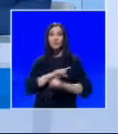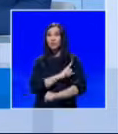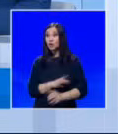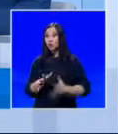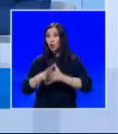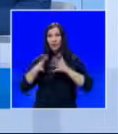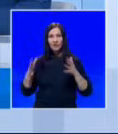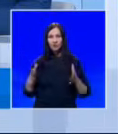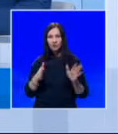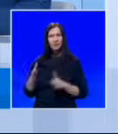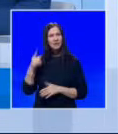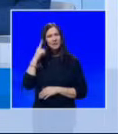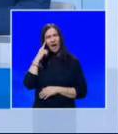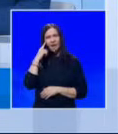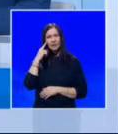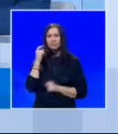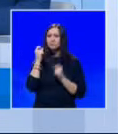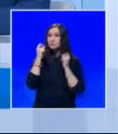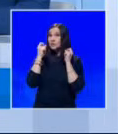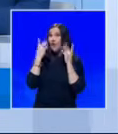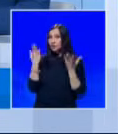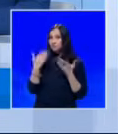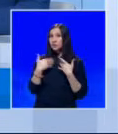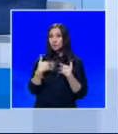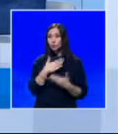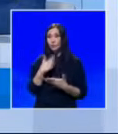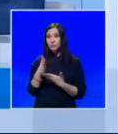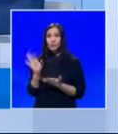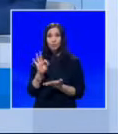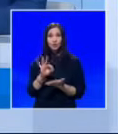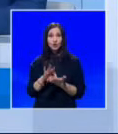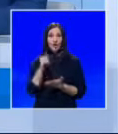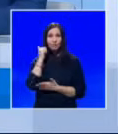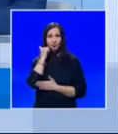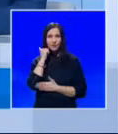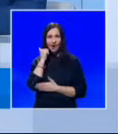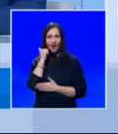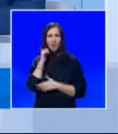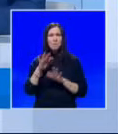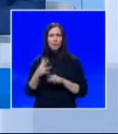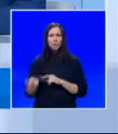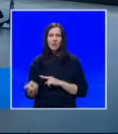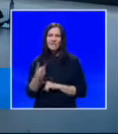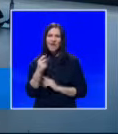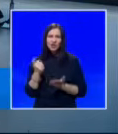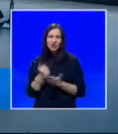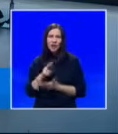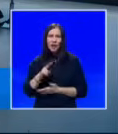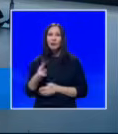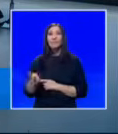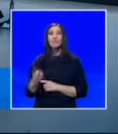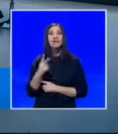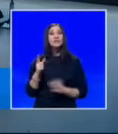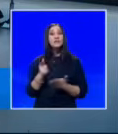нараснат? Знаете ли, сещам се за моето последно посещение в Москва, може би 2016 или 2017